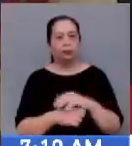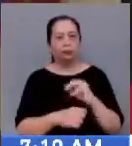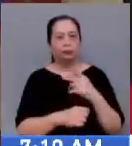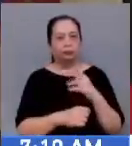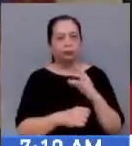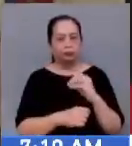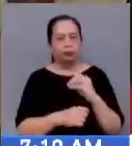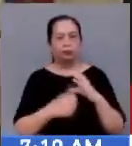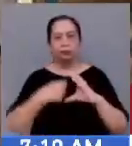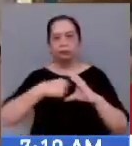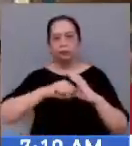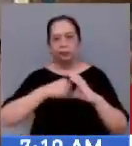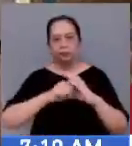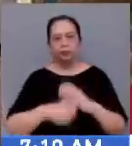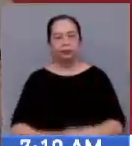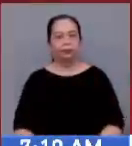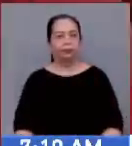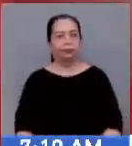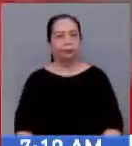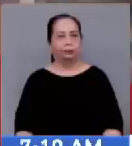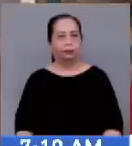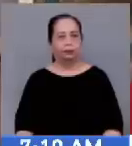Sur.